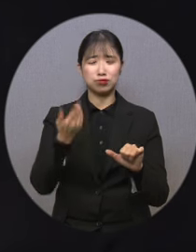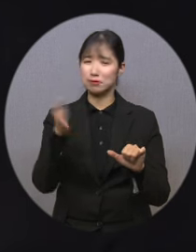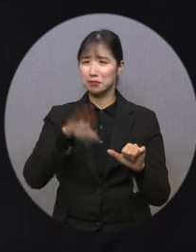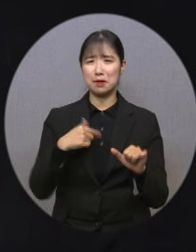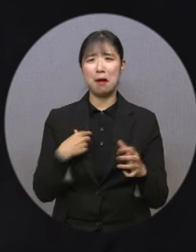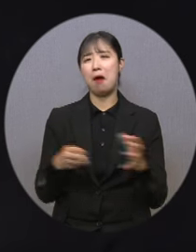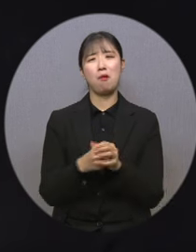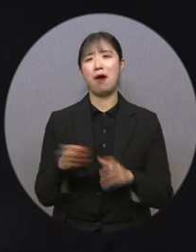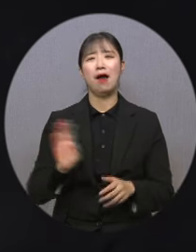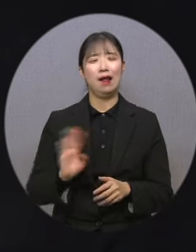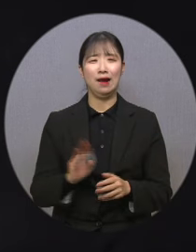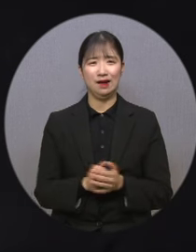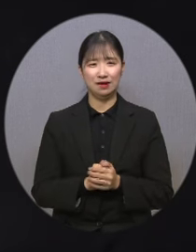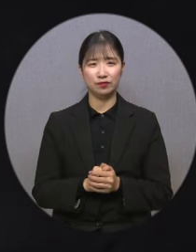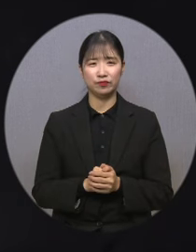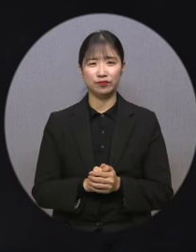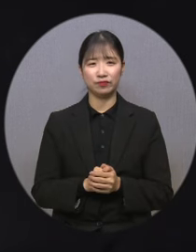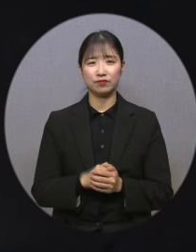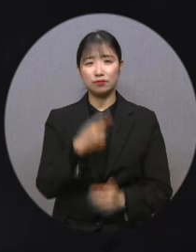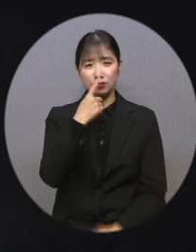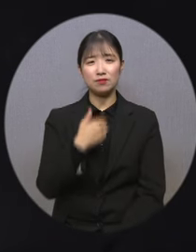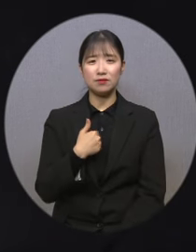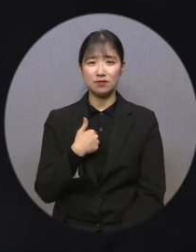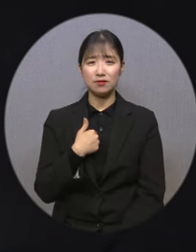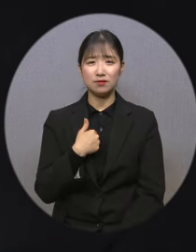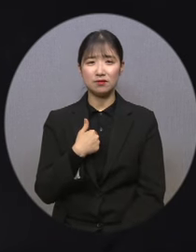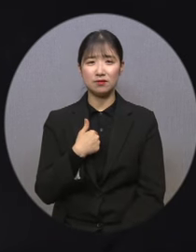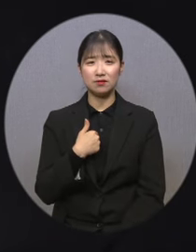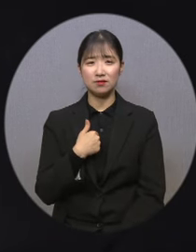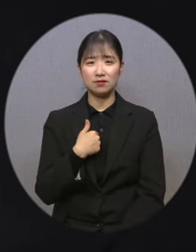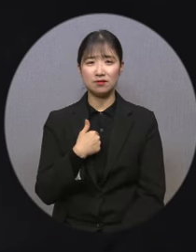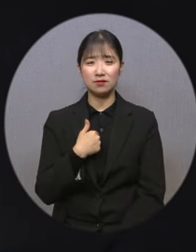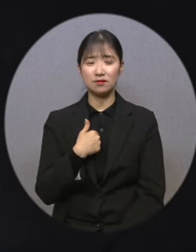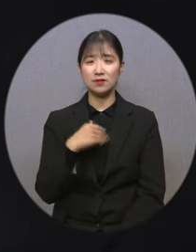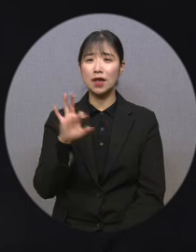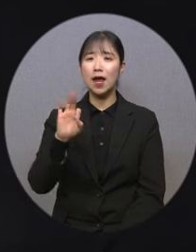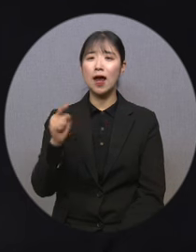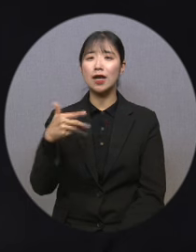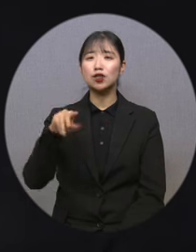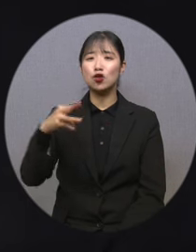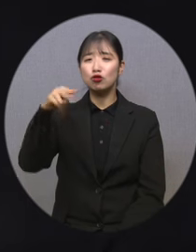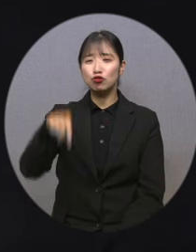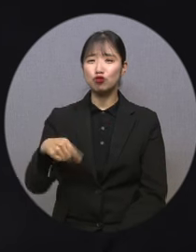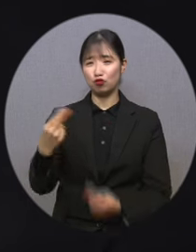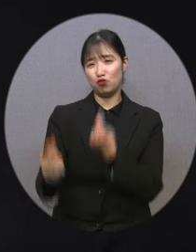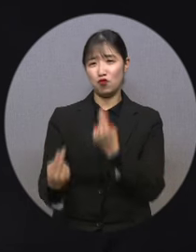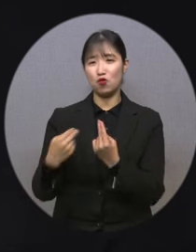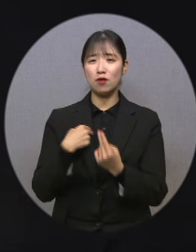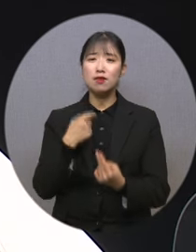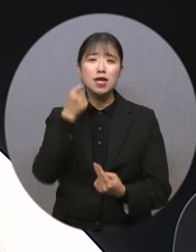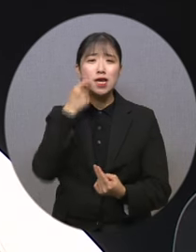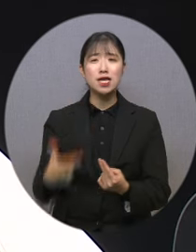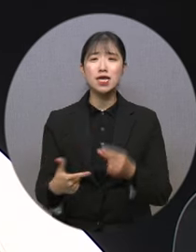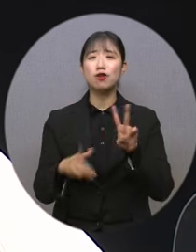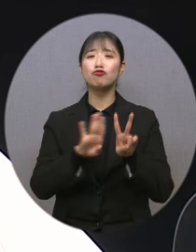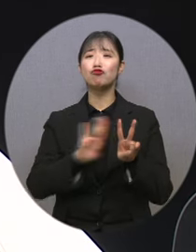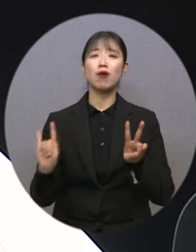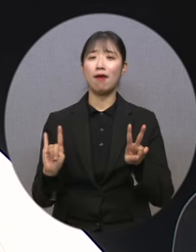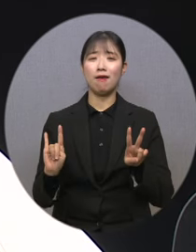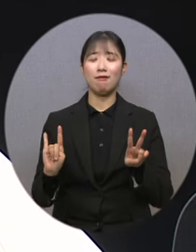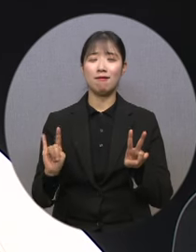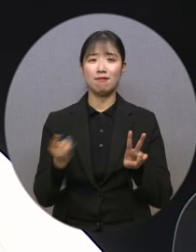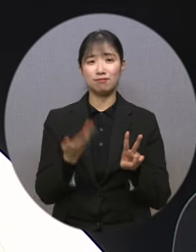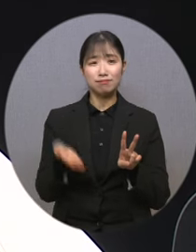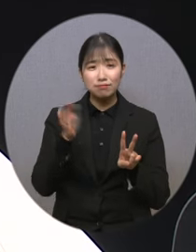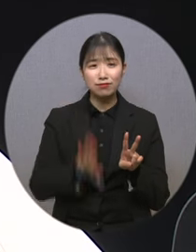않아요 뭐 저는 어 상당히 안철수 후에 약 2배정도 인기가 있던 사람인데